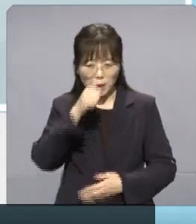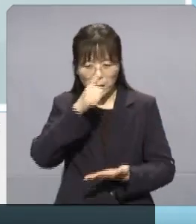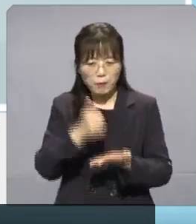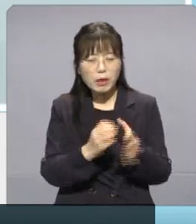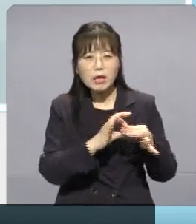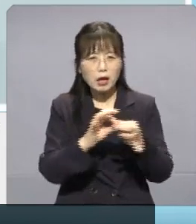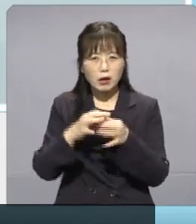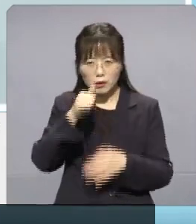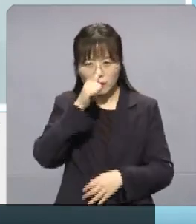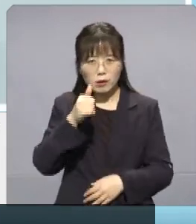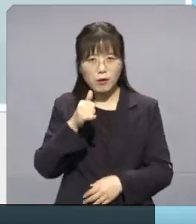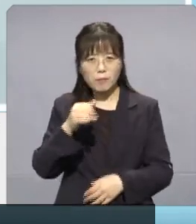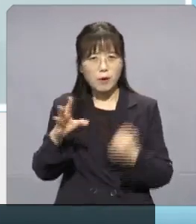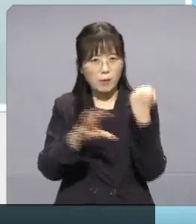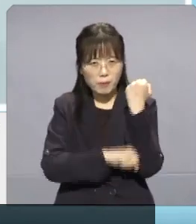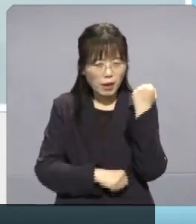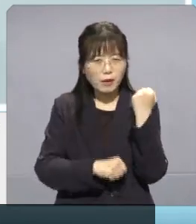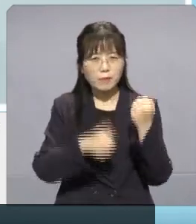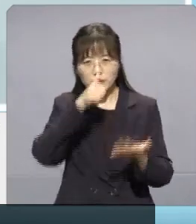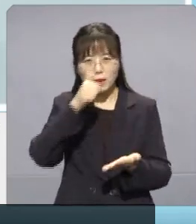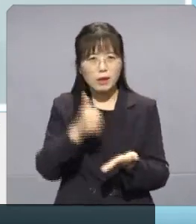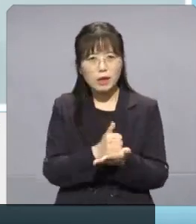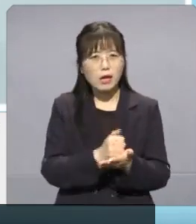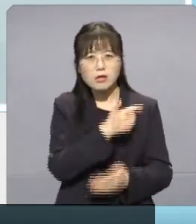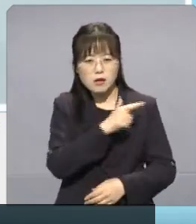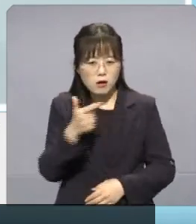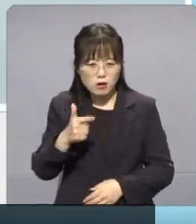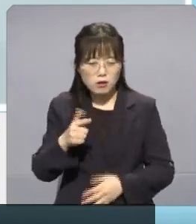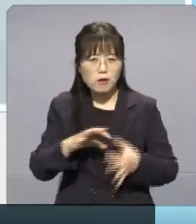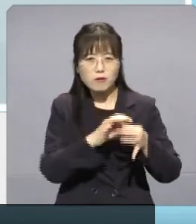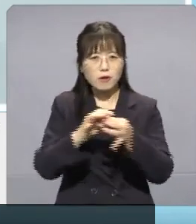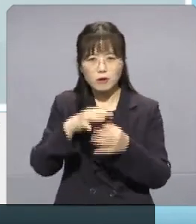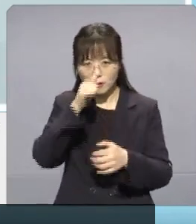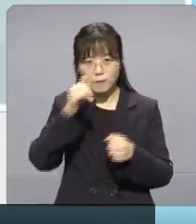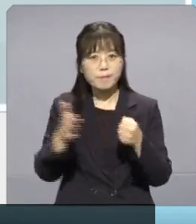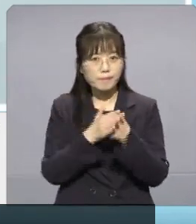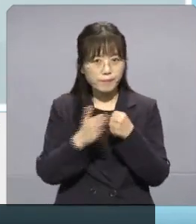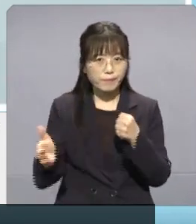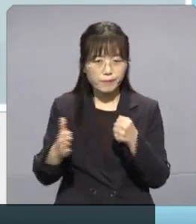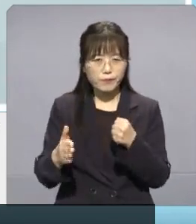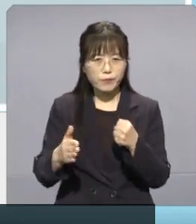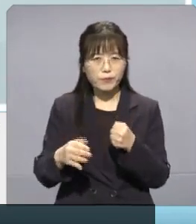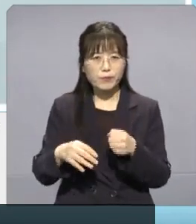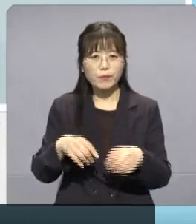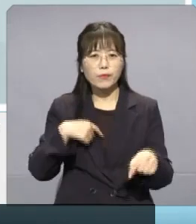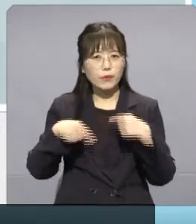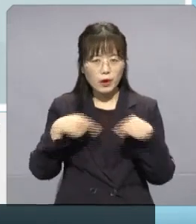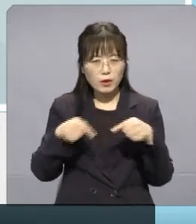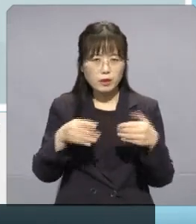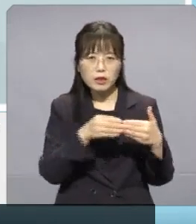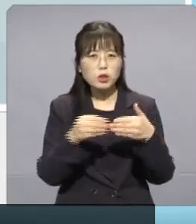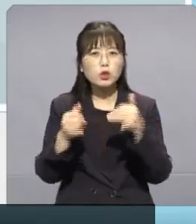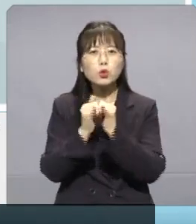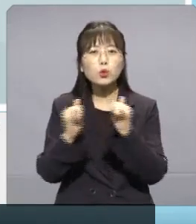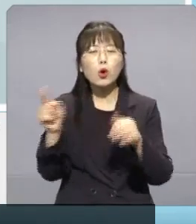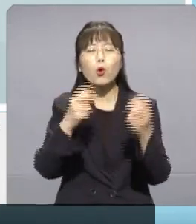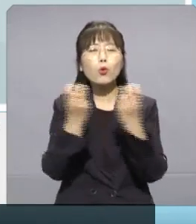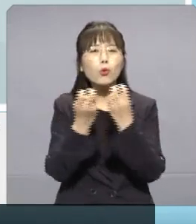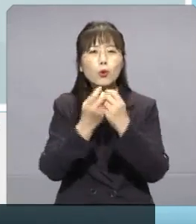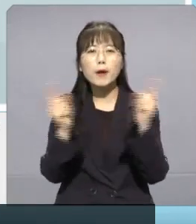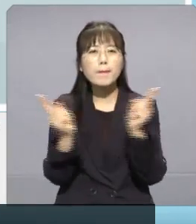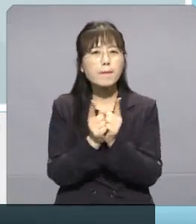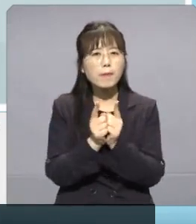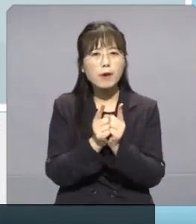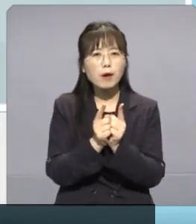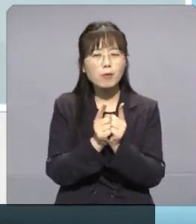연결이 되어 있습니다 뭐 배임죄인이 뭐냐 온갖 팔찌 범죄들 이런 그이 정치 지도자하고 어떻게 만나느냐